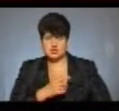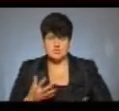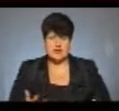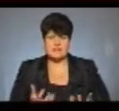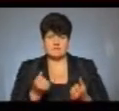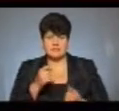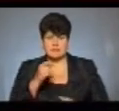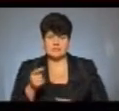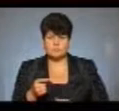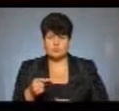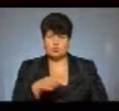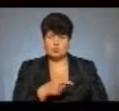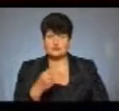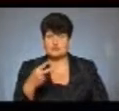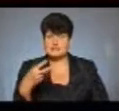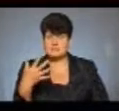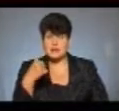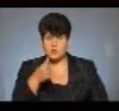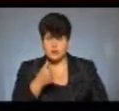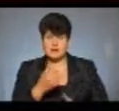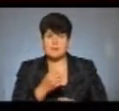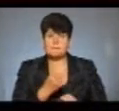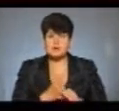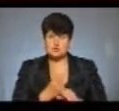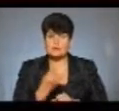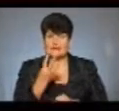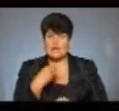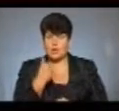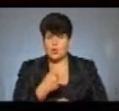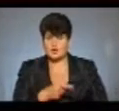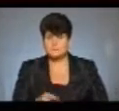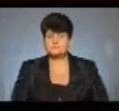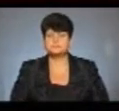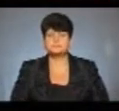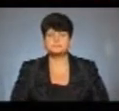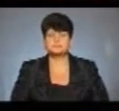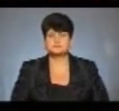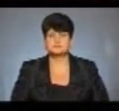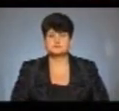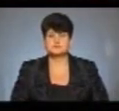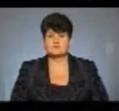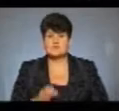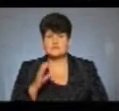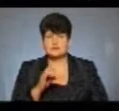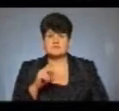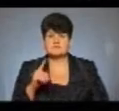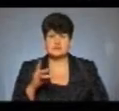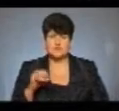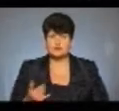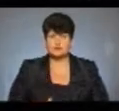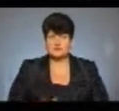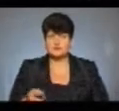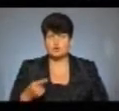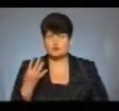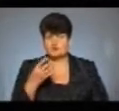Йому 25 років, рятівником працює 3 роки. Більше розповість Соломія Струс. Святослав Заведенюк живе в